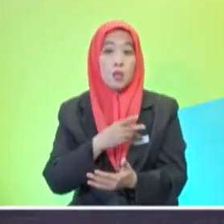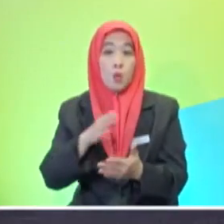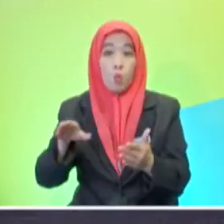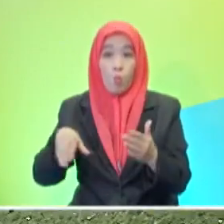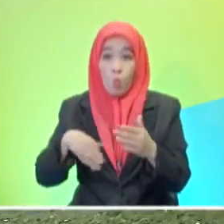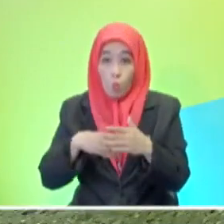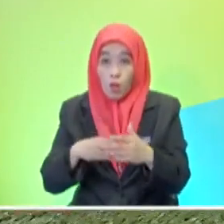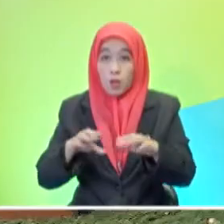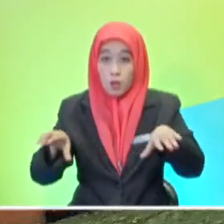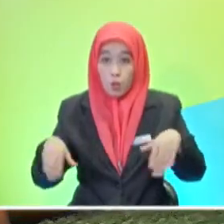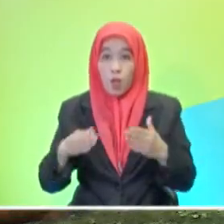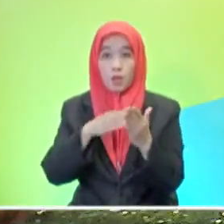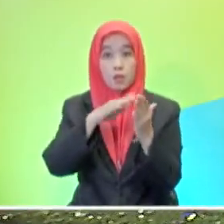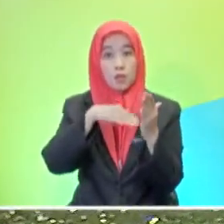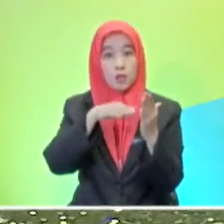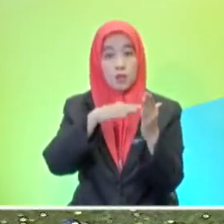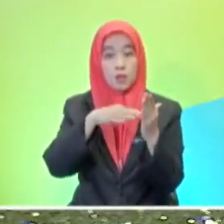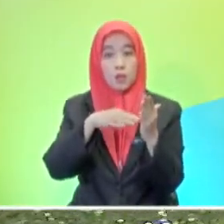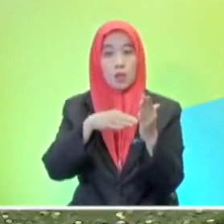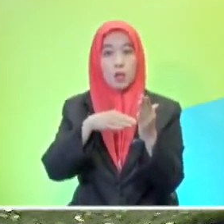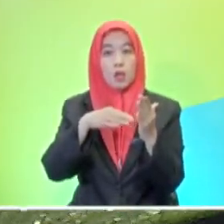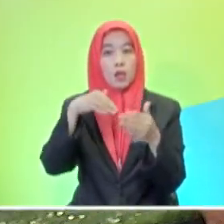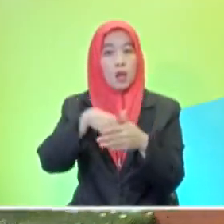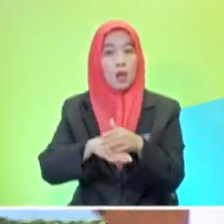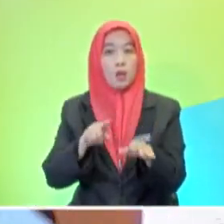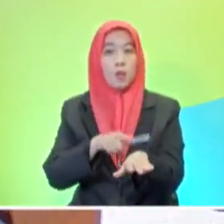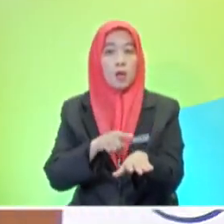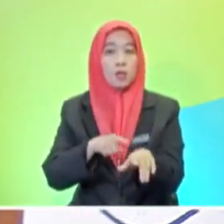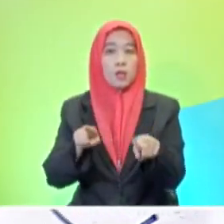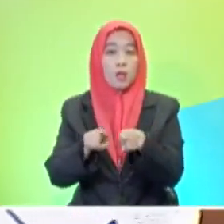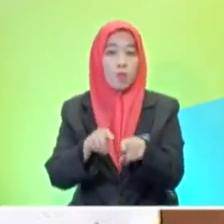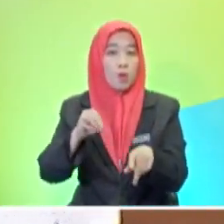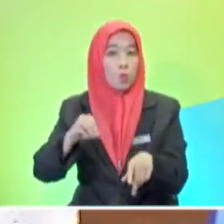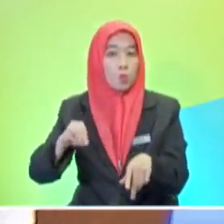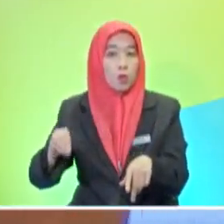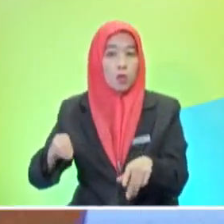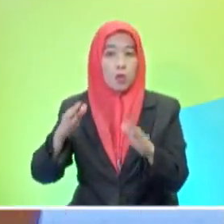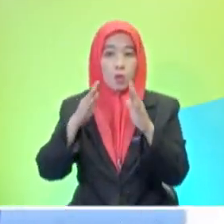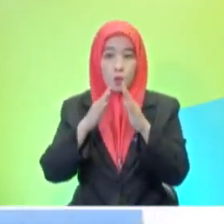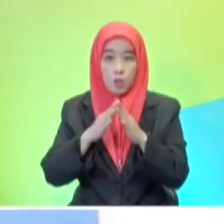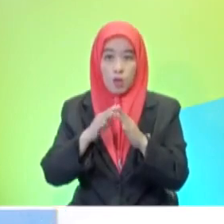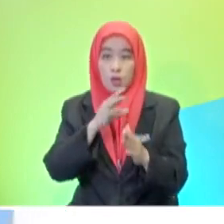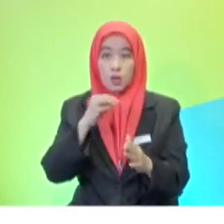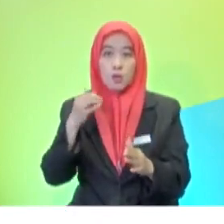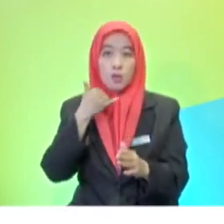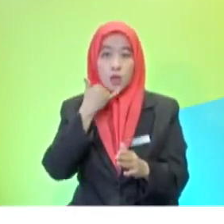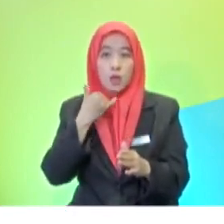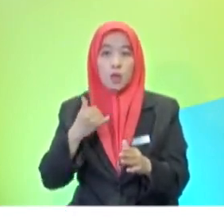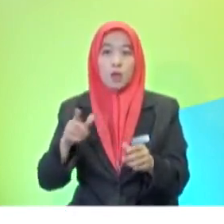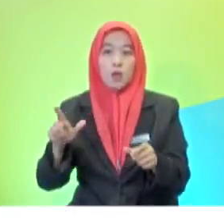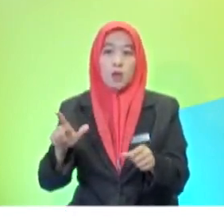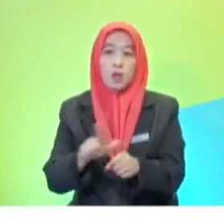dan inilah keputusannya dan cikgu nak dalam masa yang sama murid-murid di rumah dan Syafika tolong lengkapkan